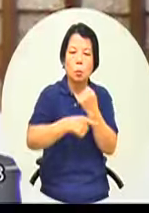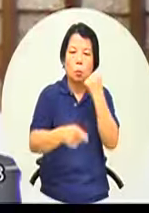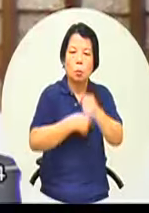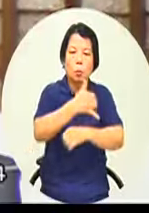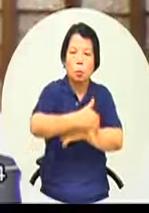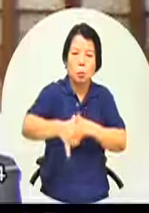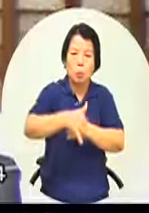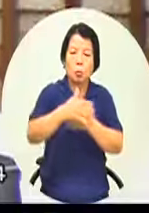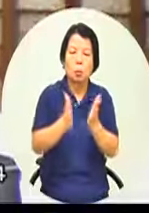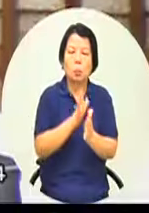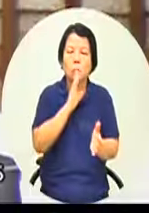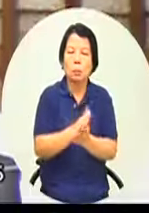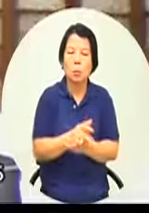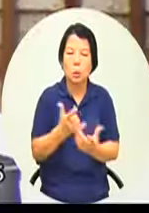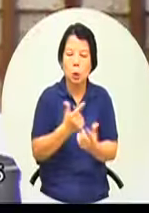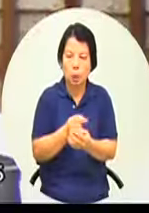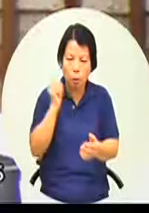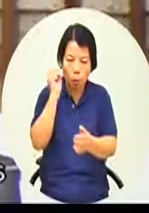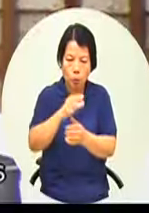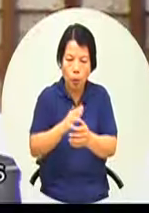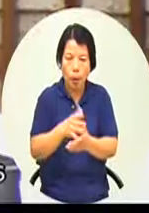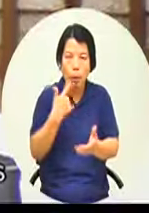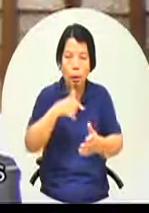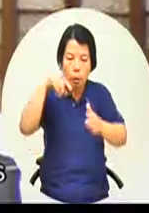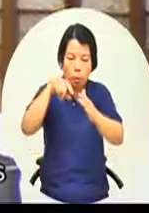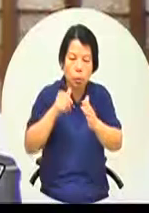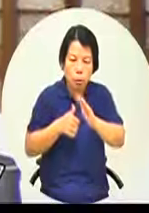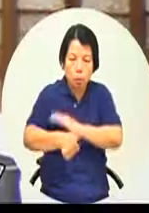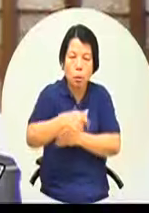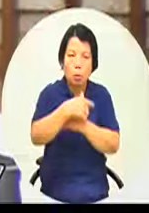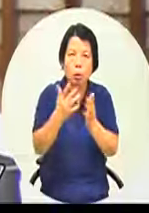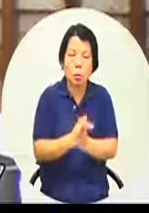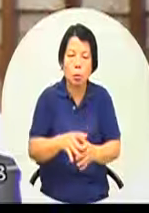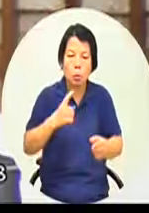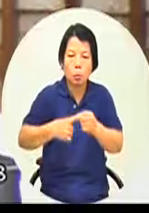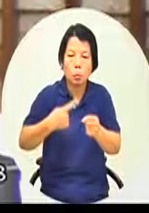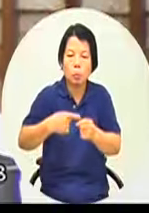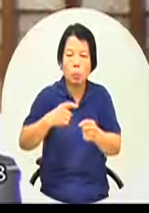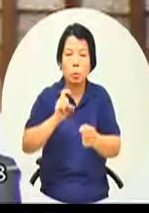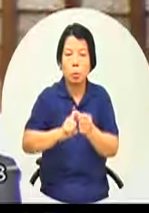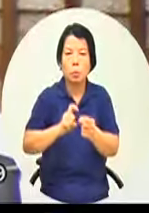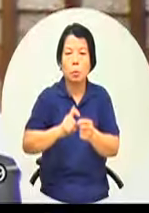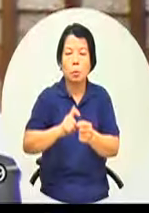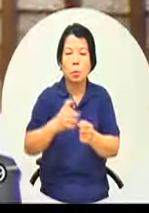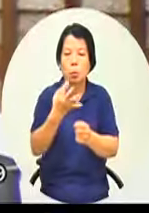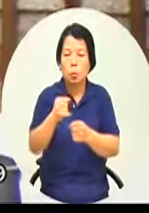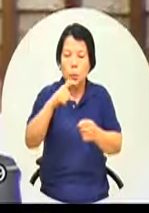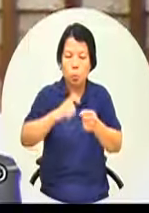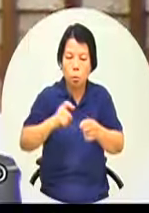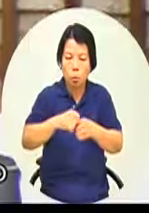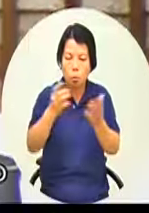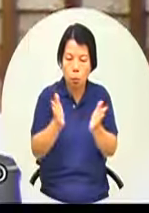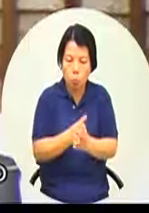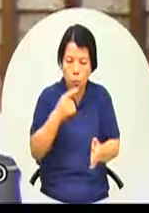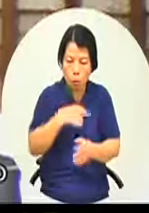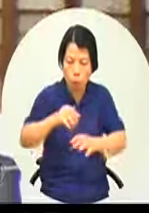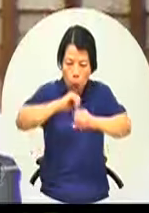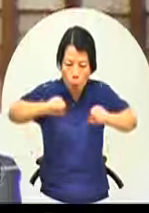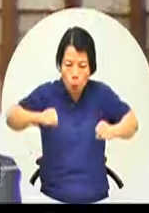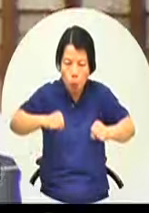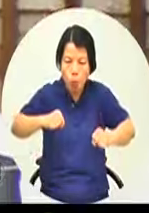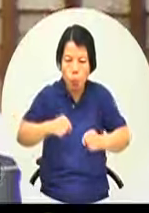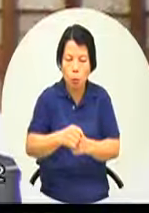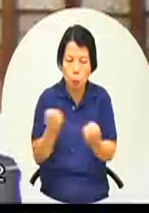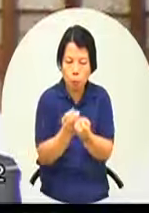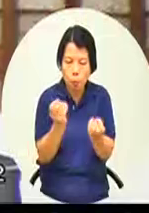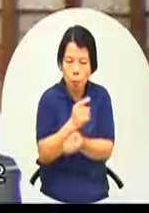深入我们地下40米哈，受砸密也，去看到底我们的下面发生了什么原因哈。我要来